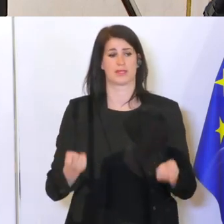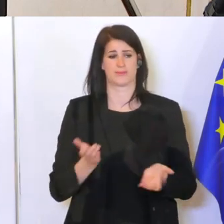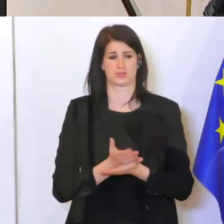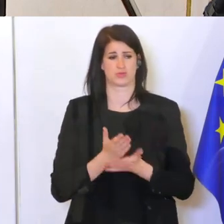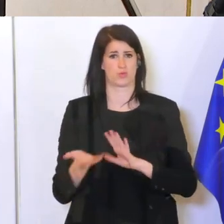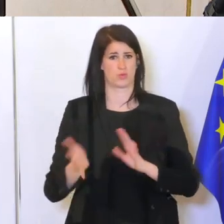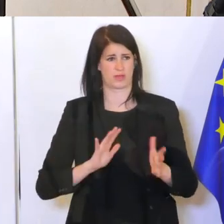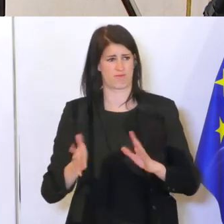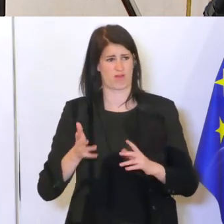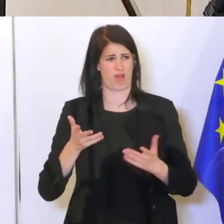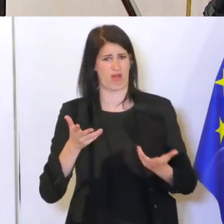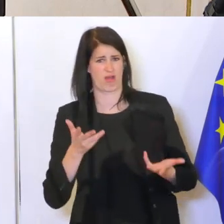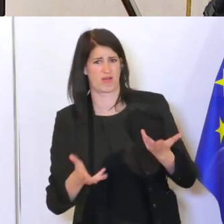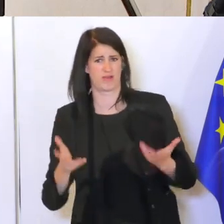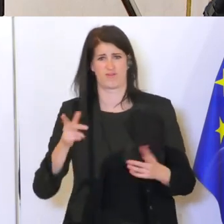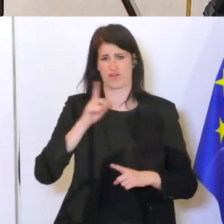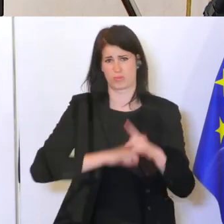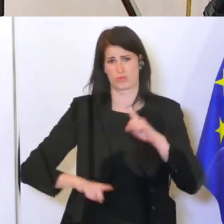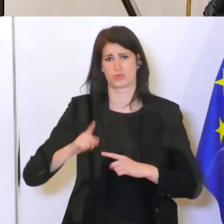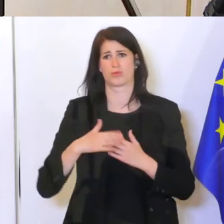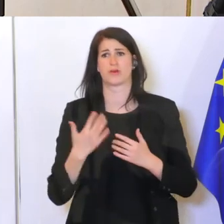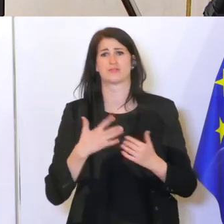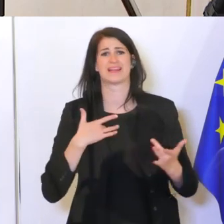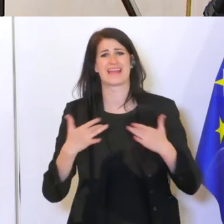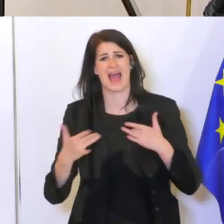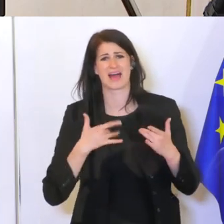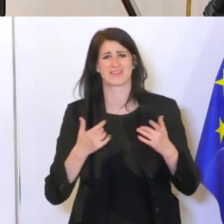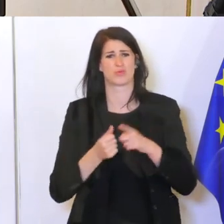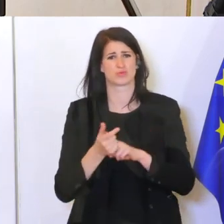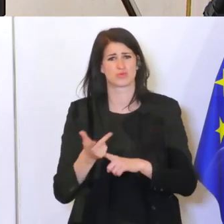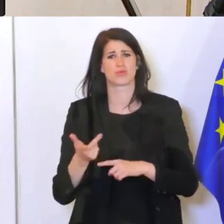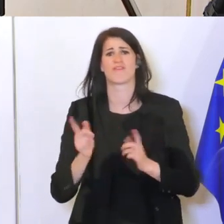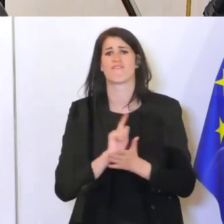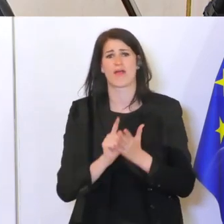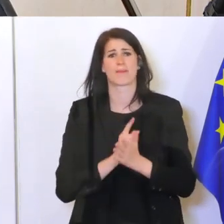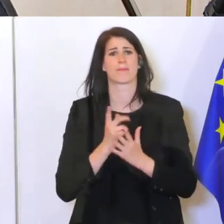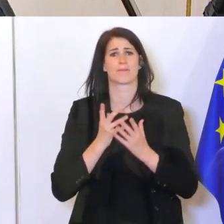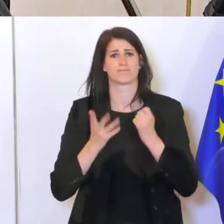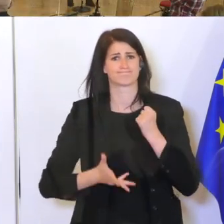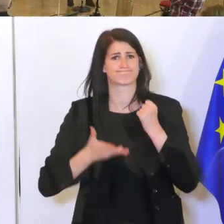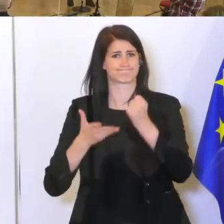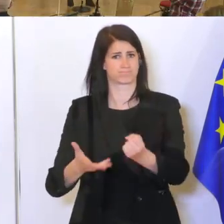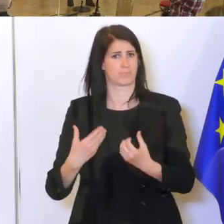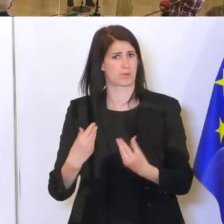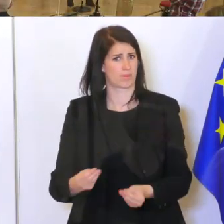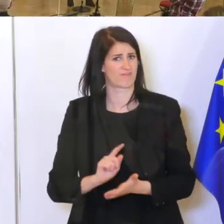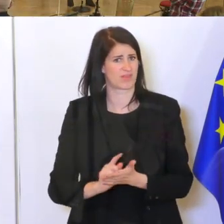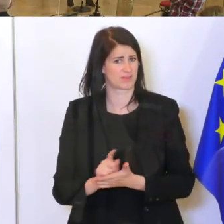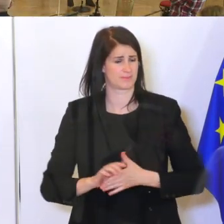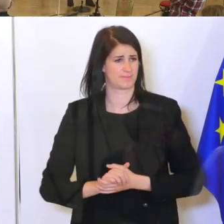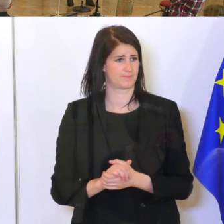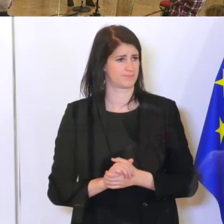man weiß, wann zum Beispiel die Bundestheater eine finanzielle Absicherung kriegen werden. Danke.